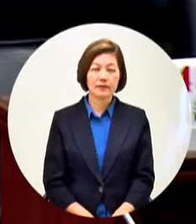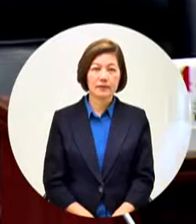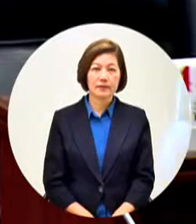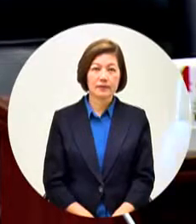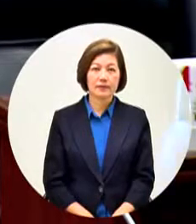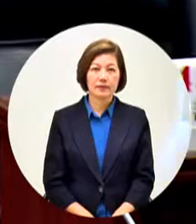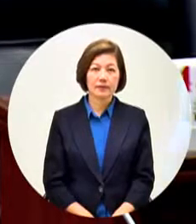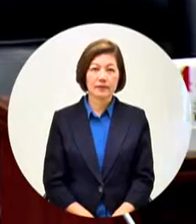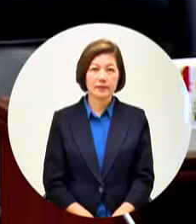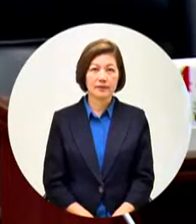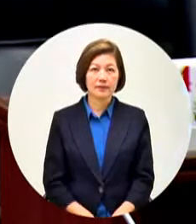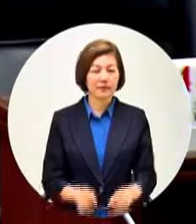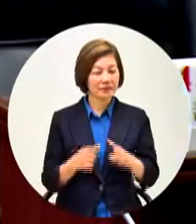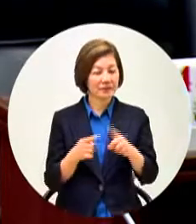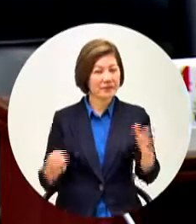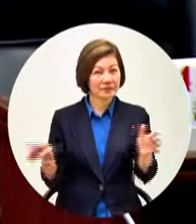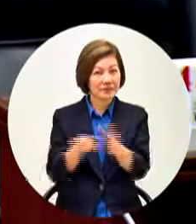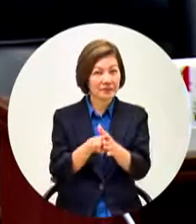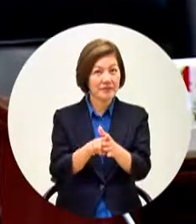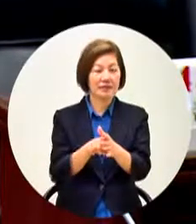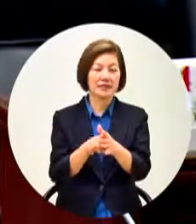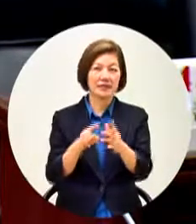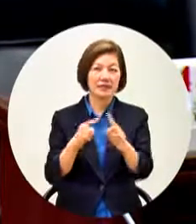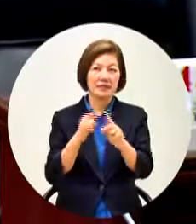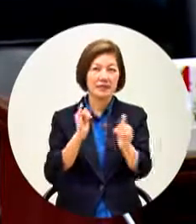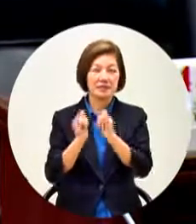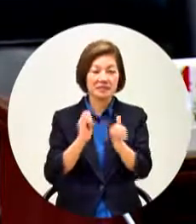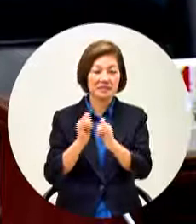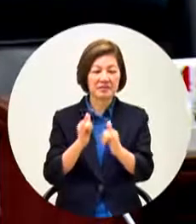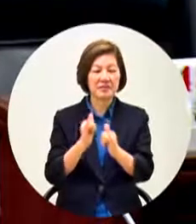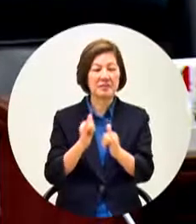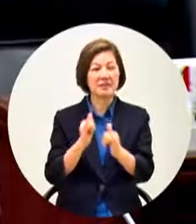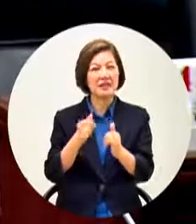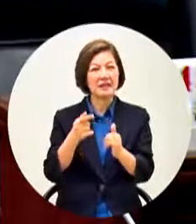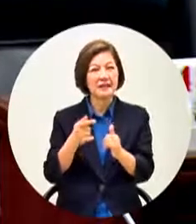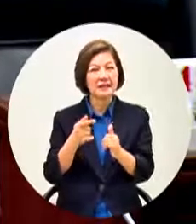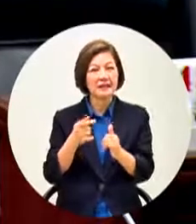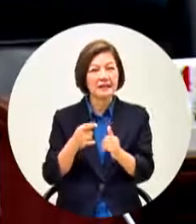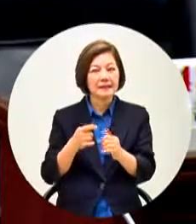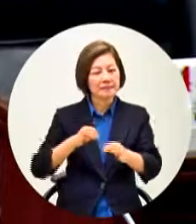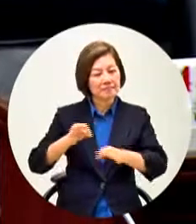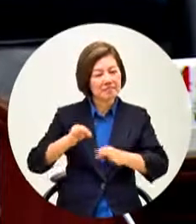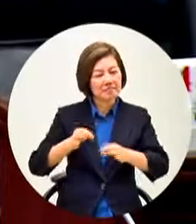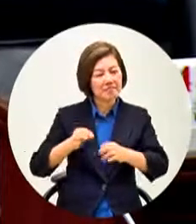人生啊吼，人民啊，求生的本领吼，你看，这必然。